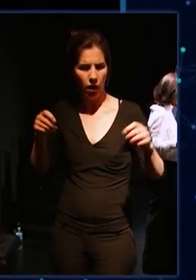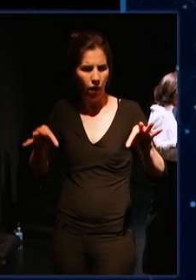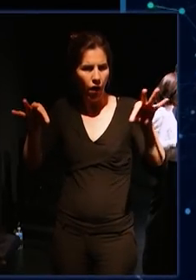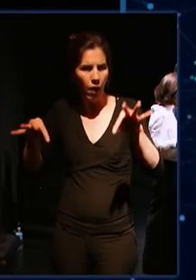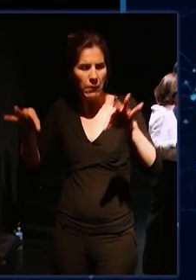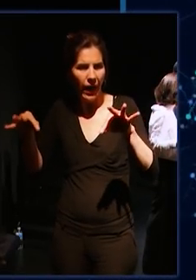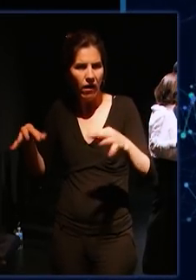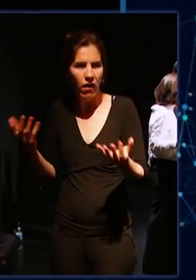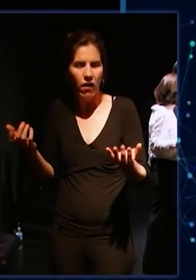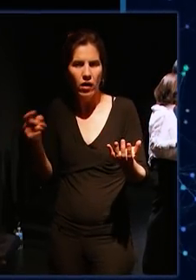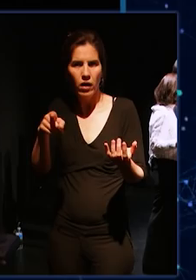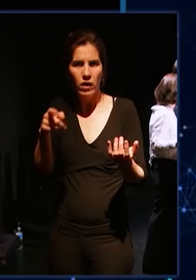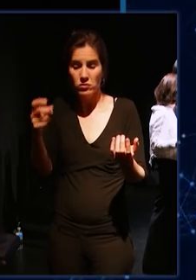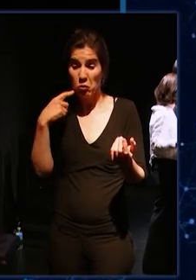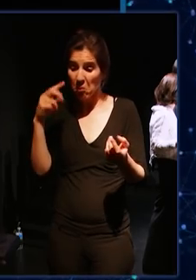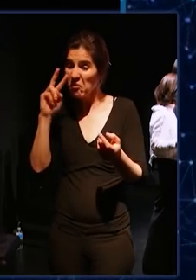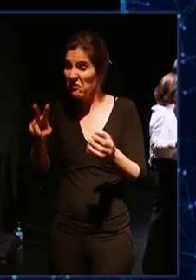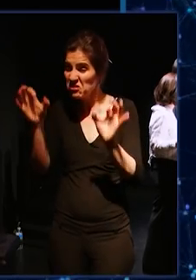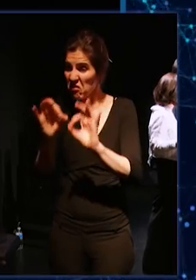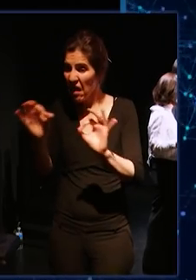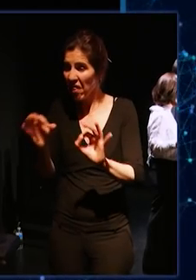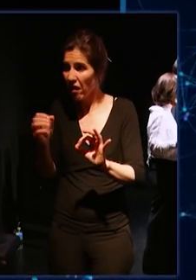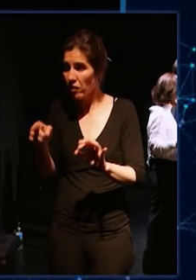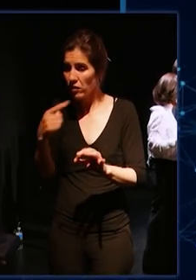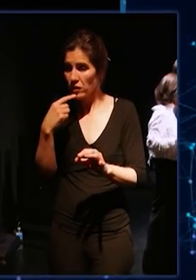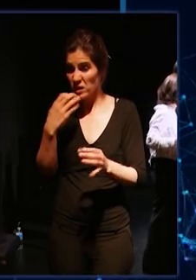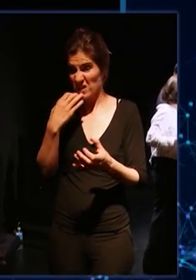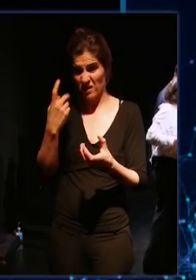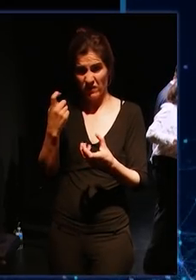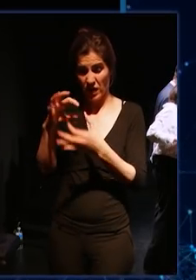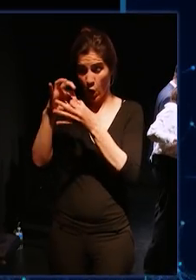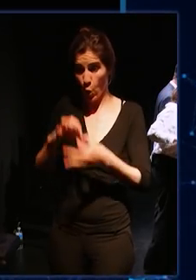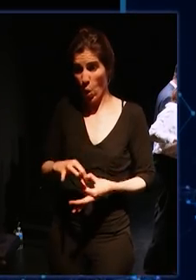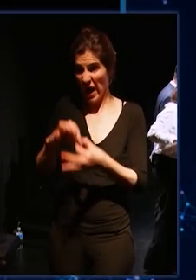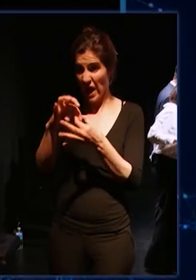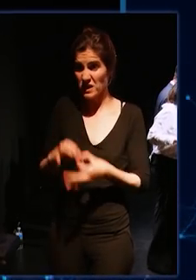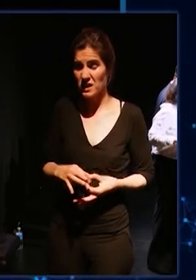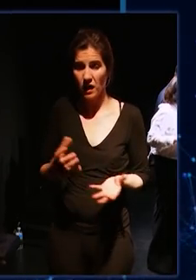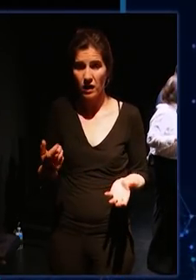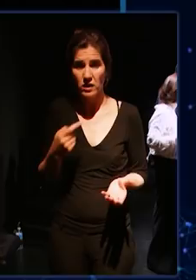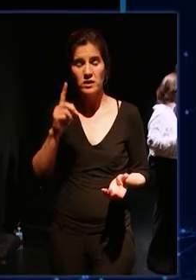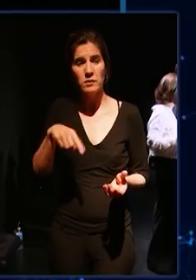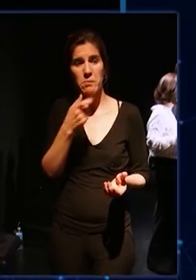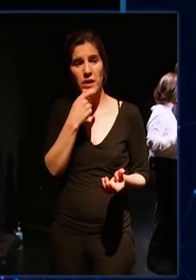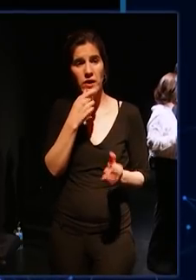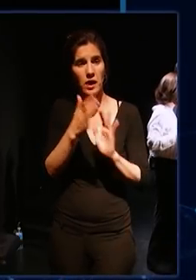aplec. Quan es requereix alguna cosa, una ser coherent amb les seves actituds. També m'agradaria molt parlar de la